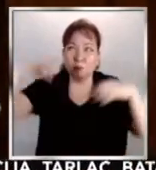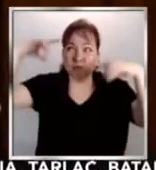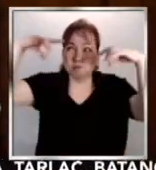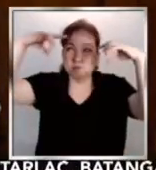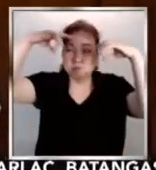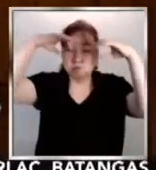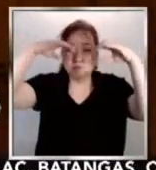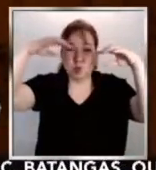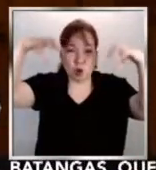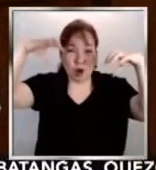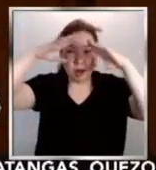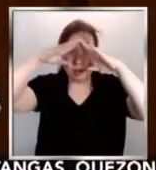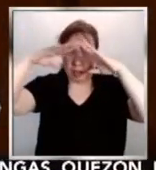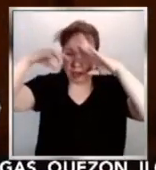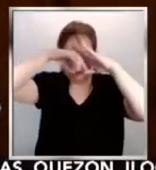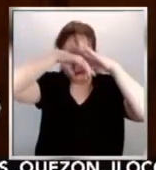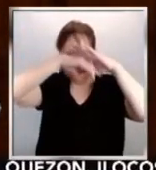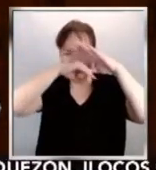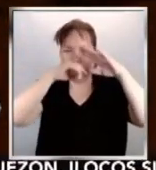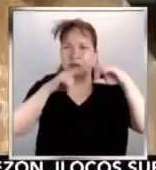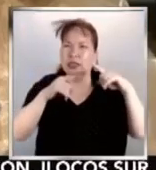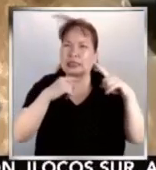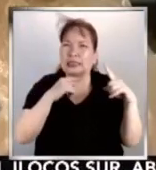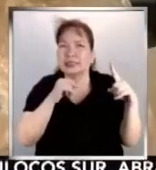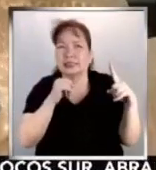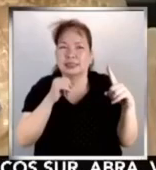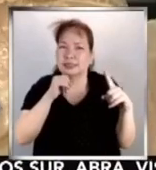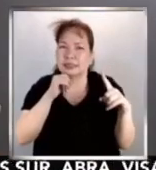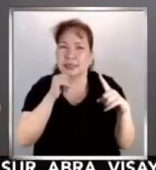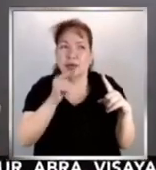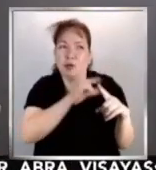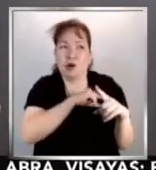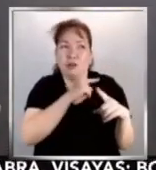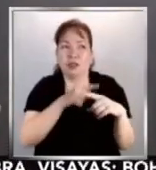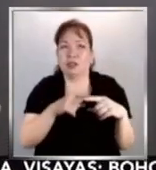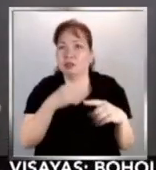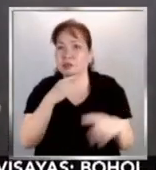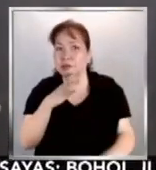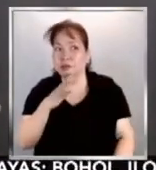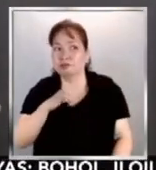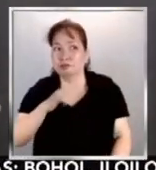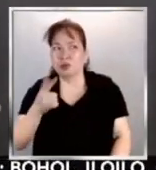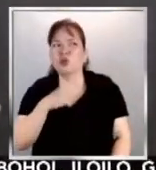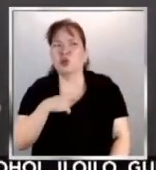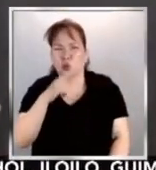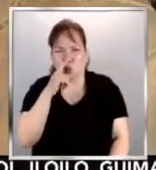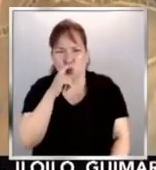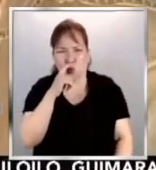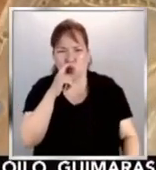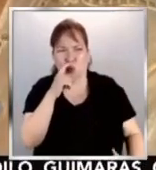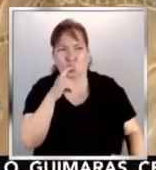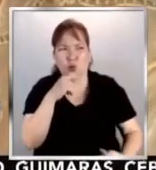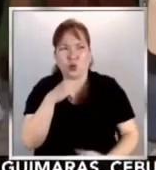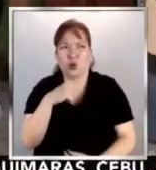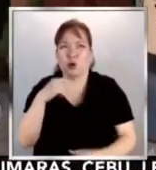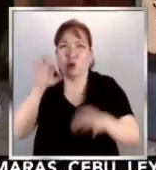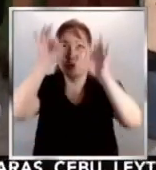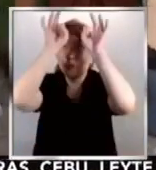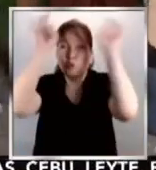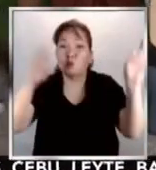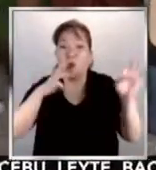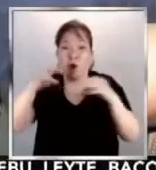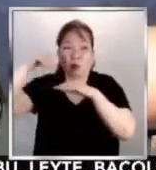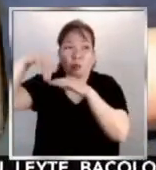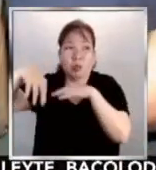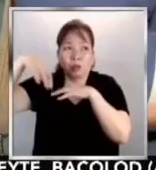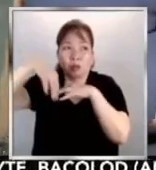hindi na nakakasunod sa bagong building code. Luma na yung mga pipes. Pumapasok maski sa stage, pumapasok yung tubig.